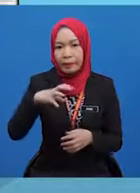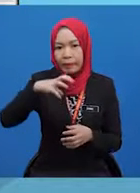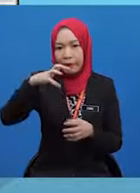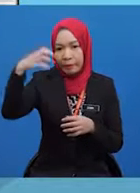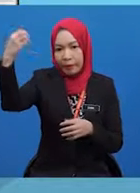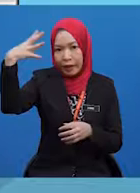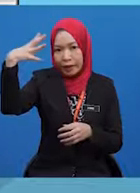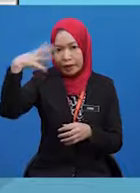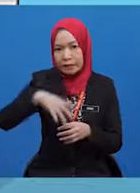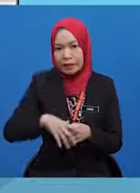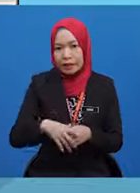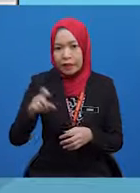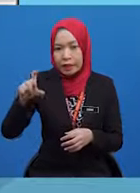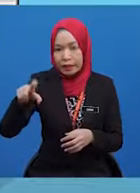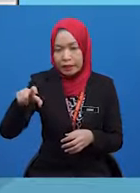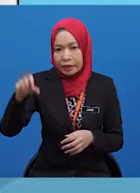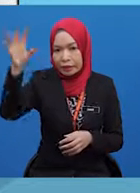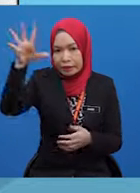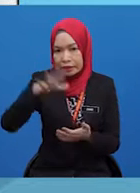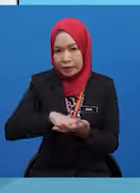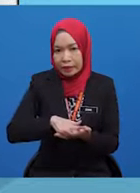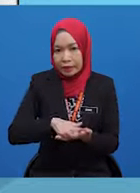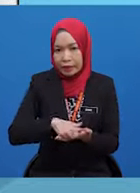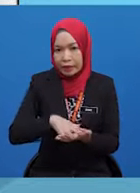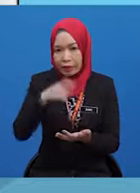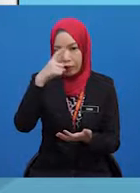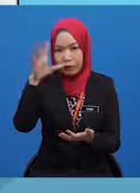Klik butang scan untuk mengimbas hasil lakaran.